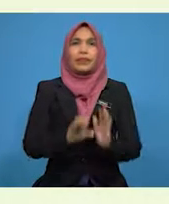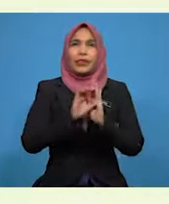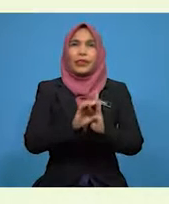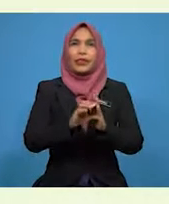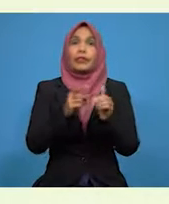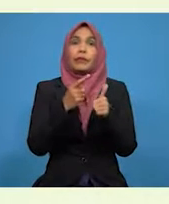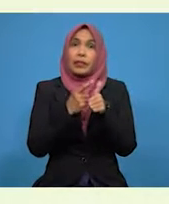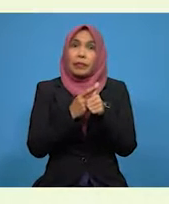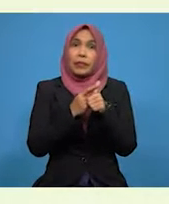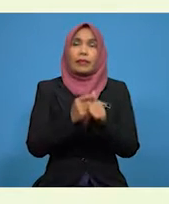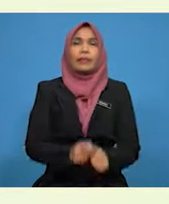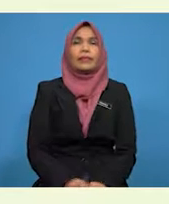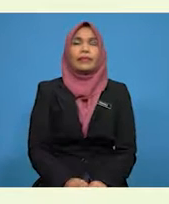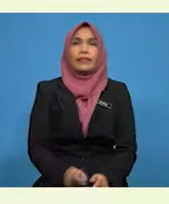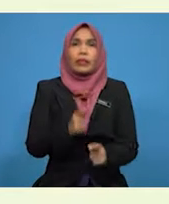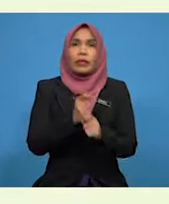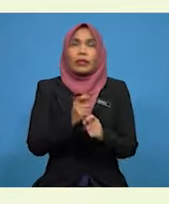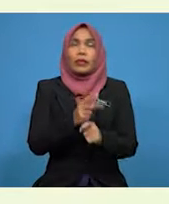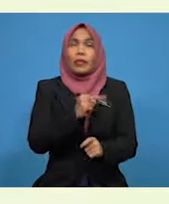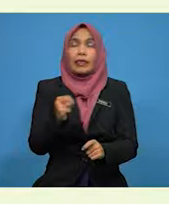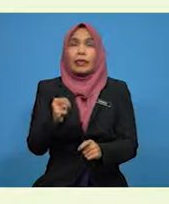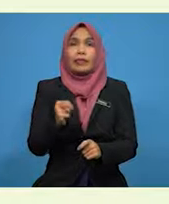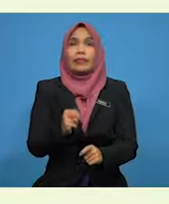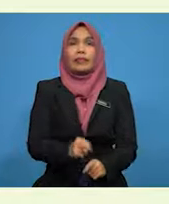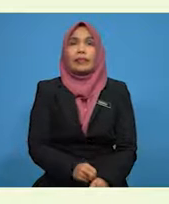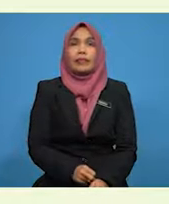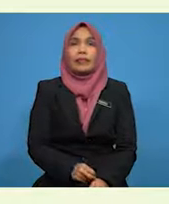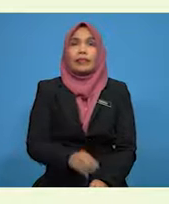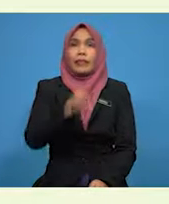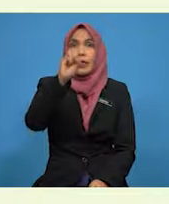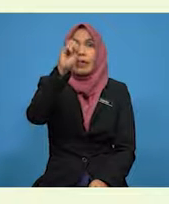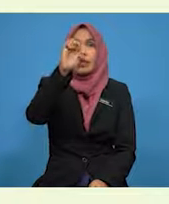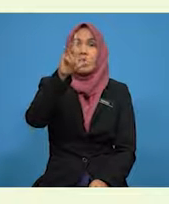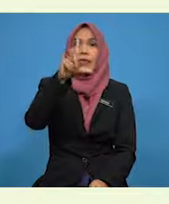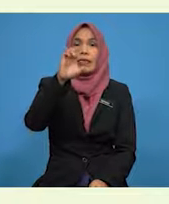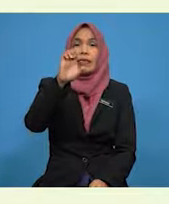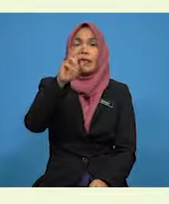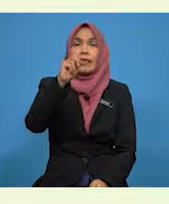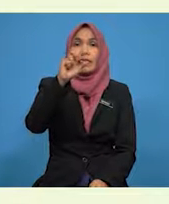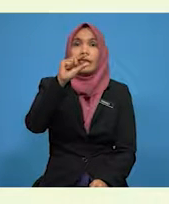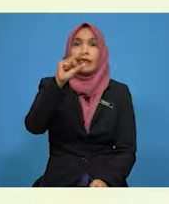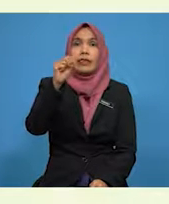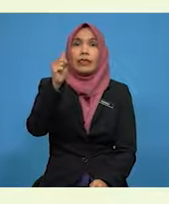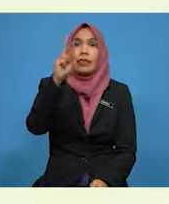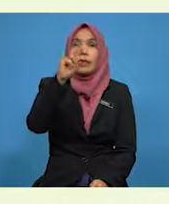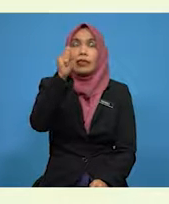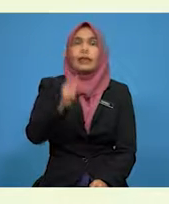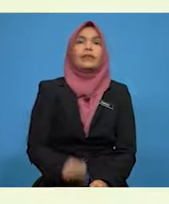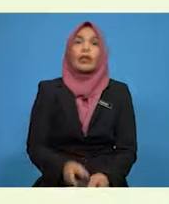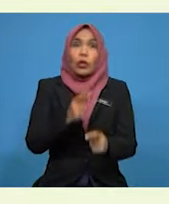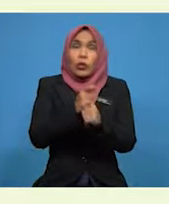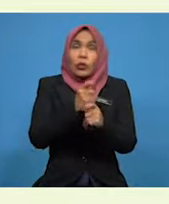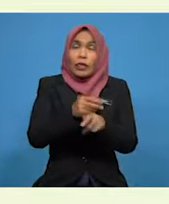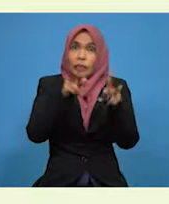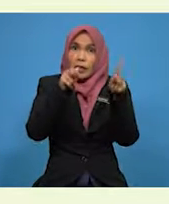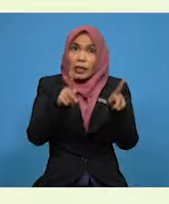ialah tugasan penyelenggaraan ladang poteri. Antara tugas pekerja adalah